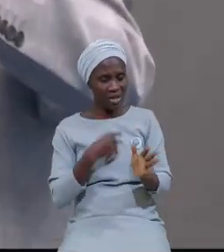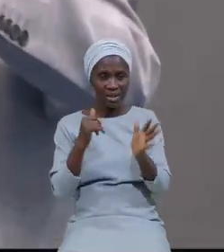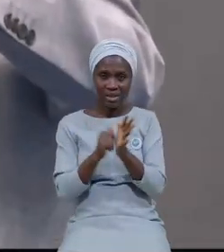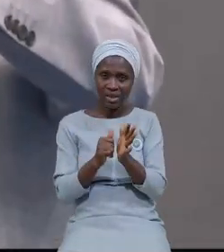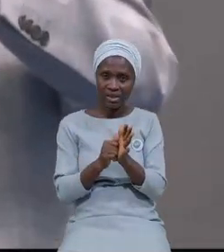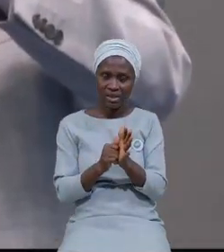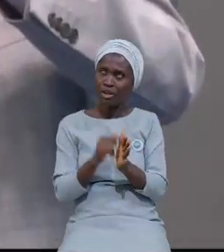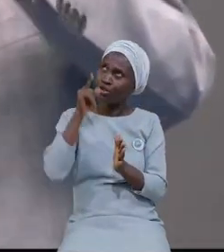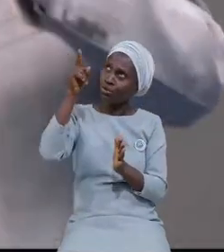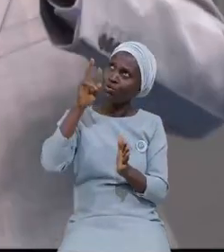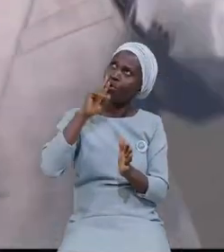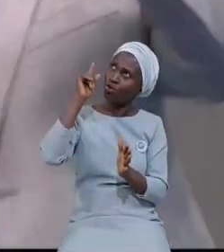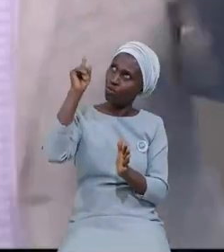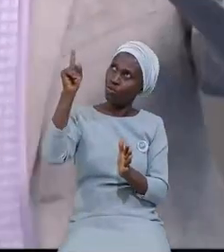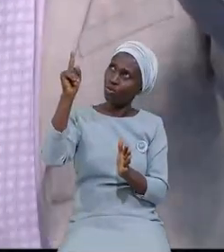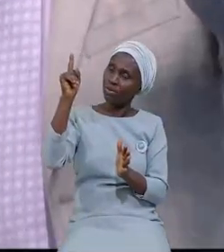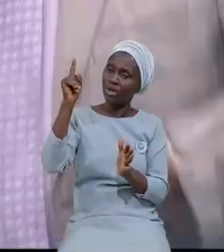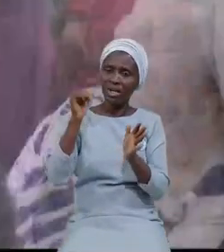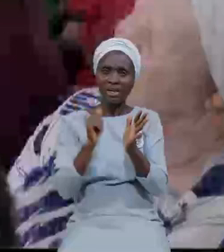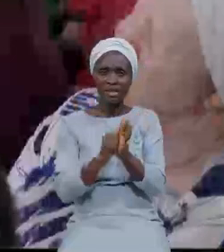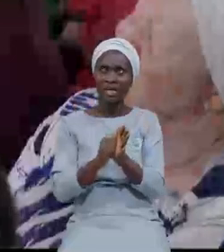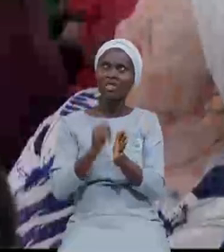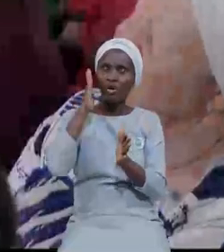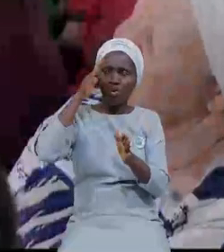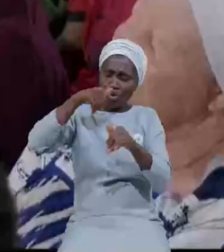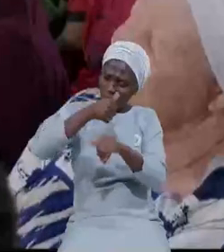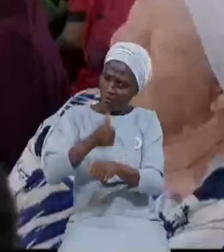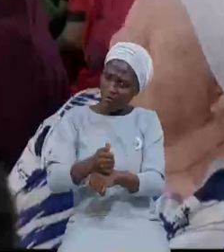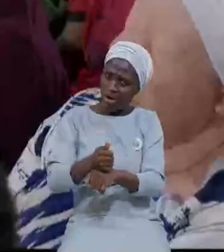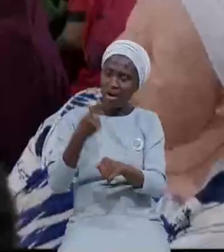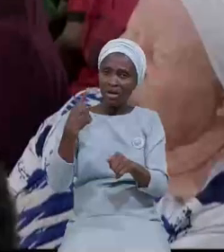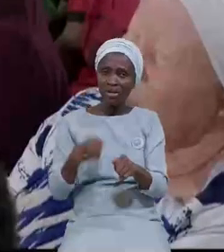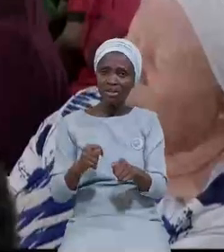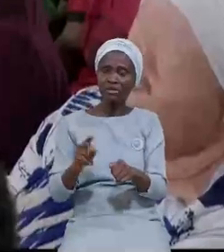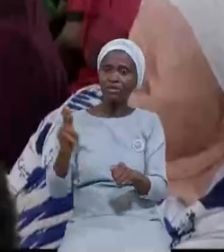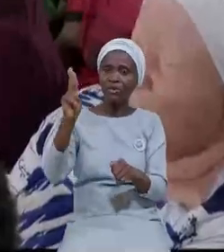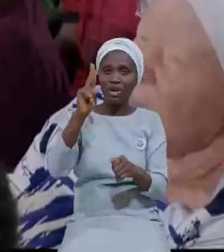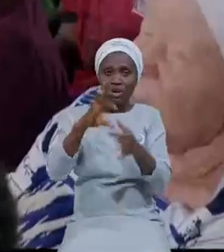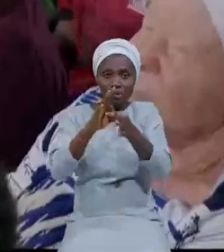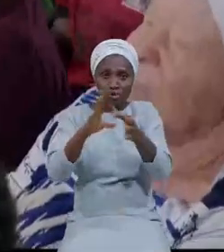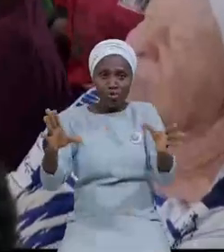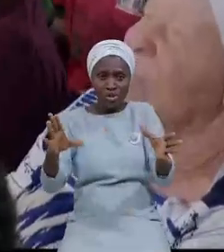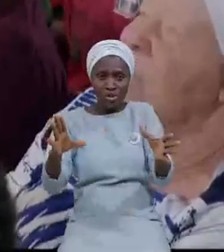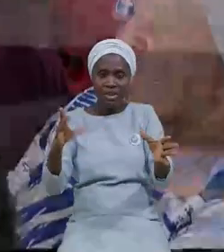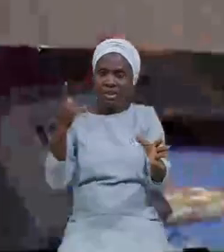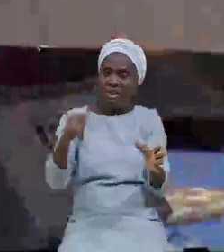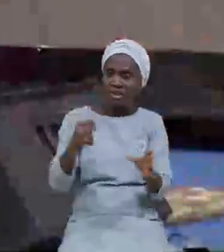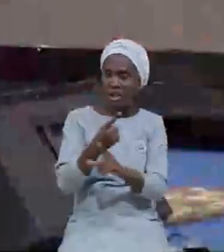dit que tu es celui qui va confirmer la libération